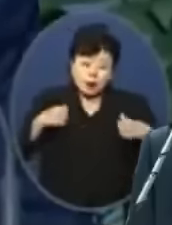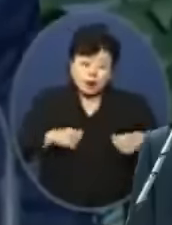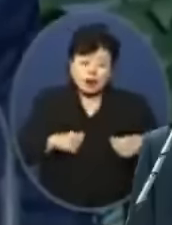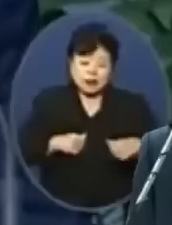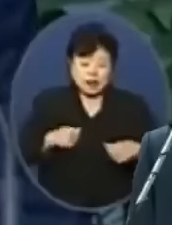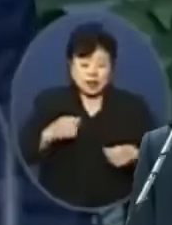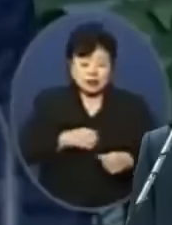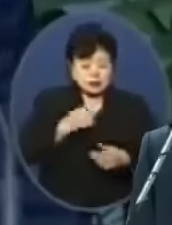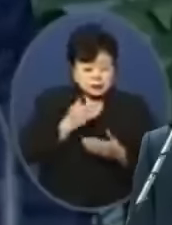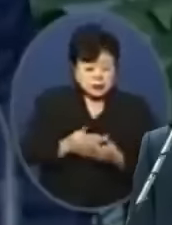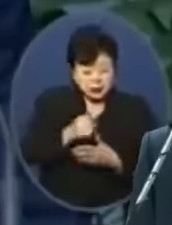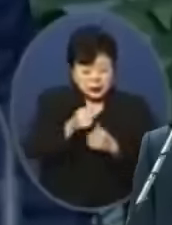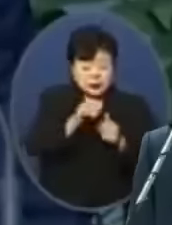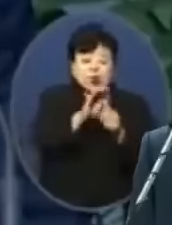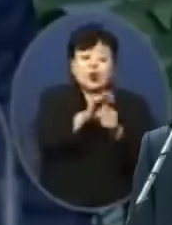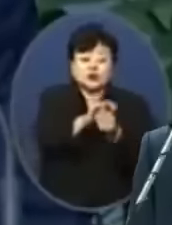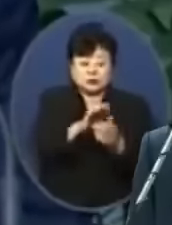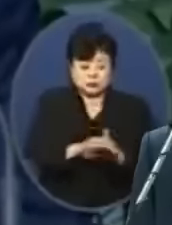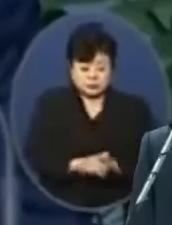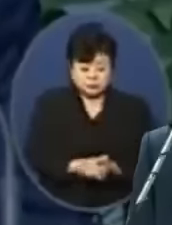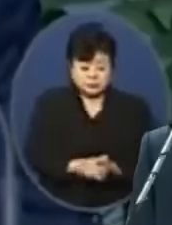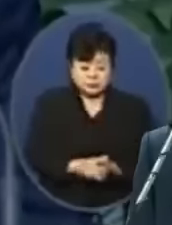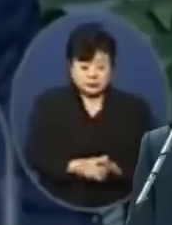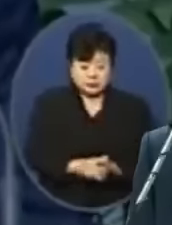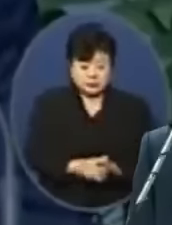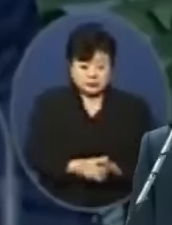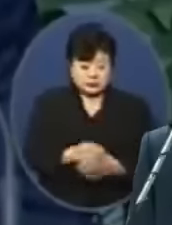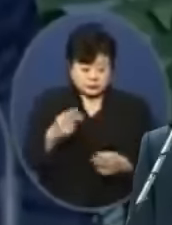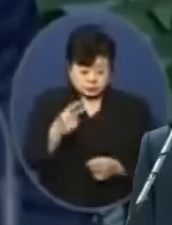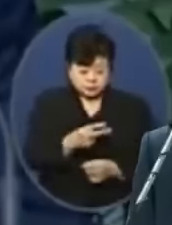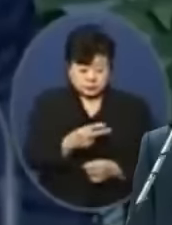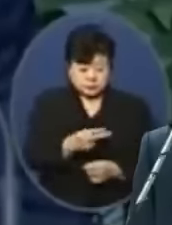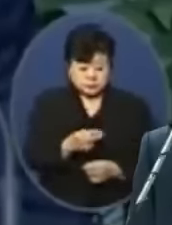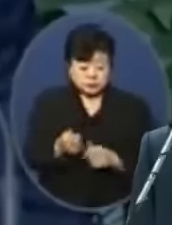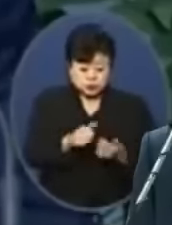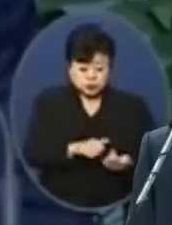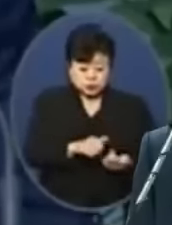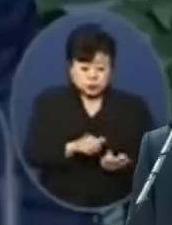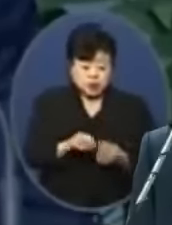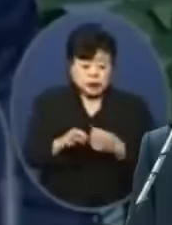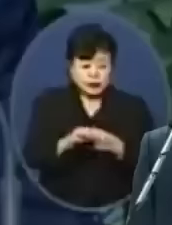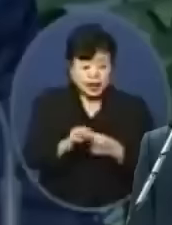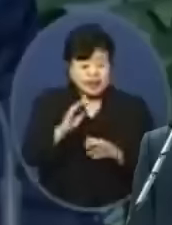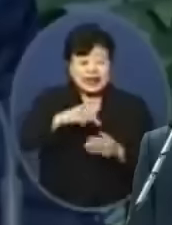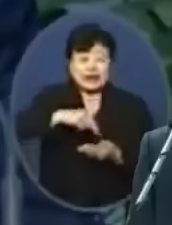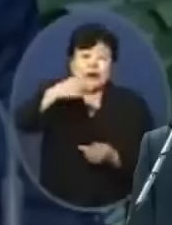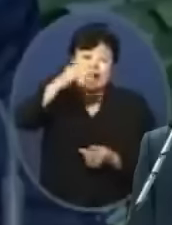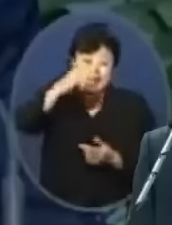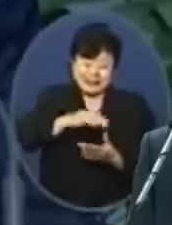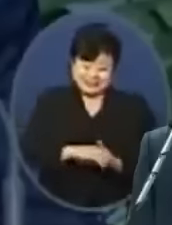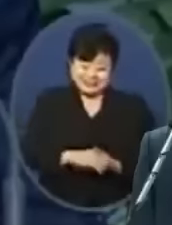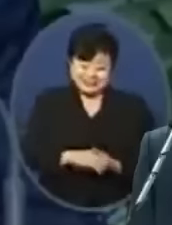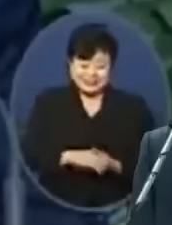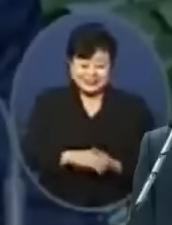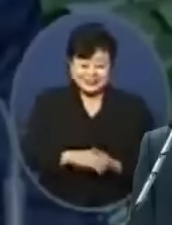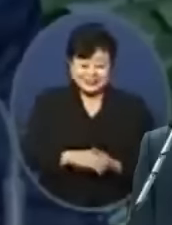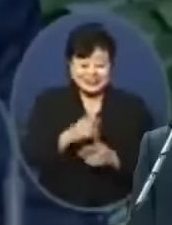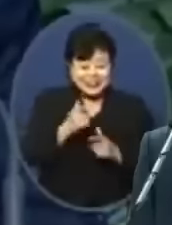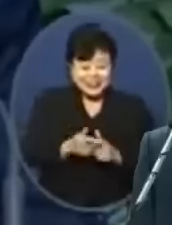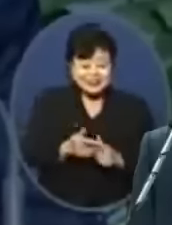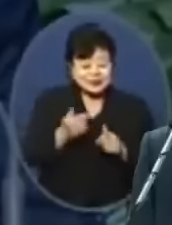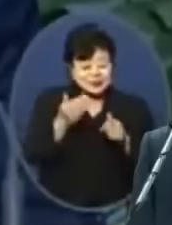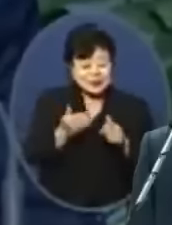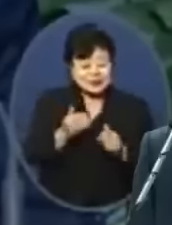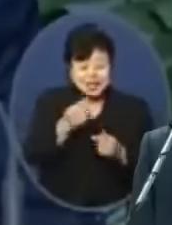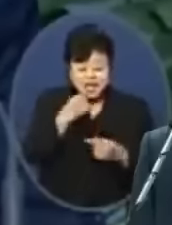마실까를 다 돌보아 주시는 것입니다. 그리고 죽으면 천당 가지요.